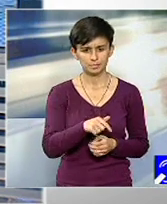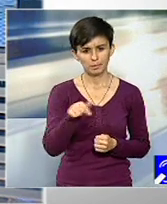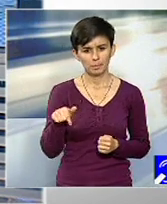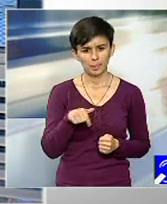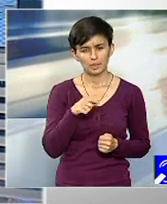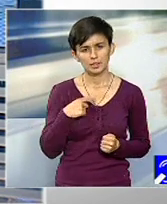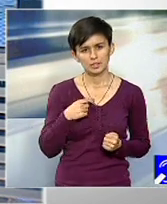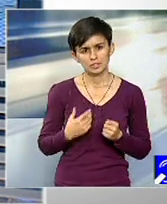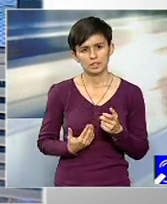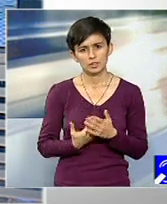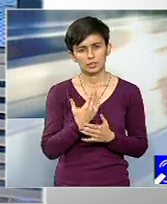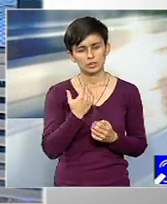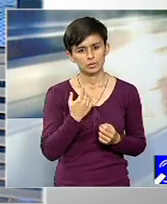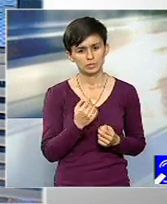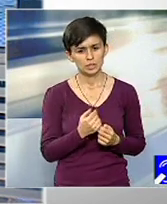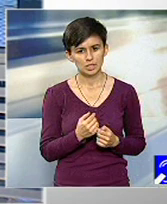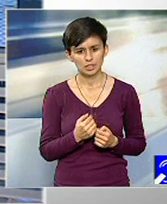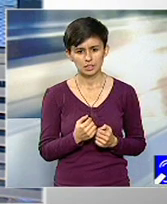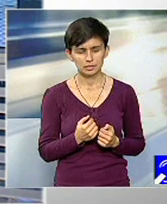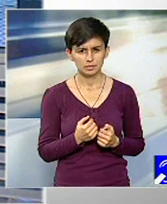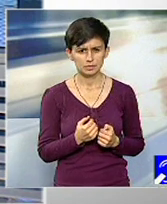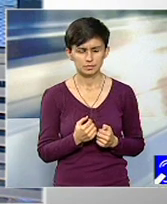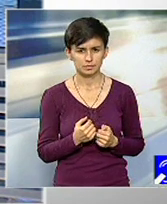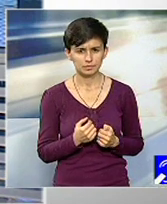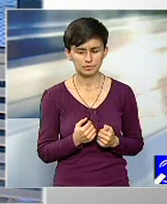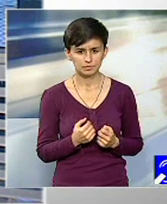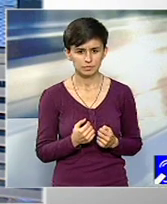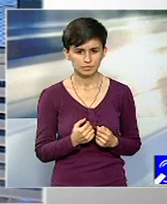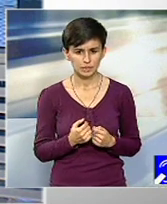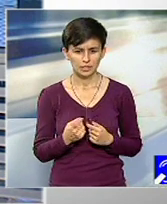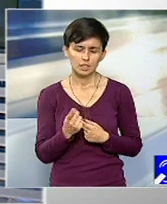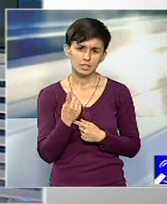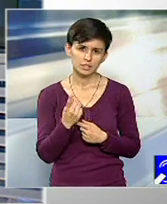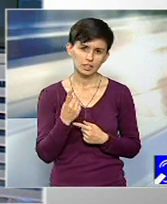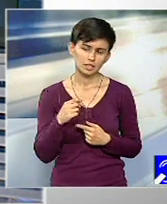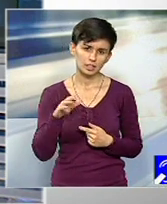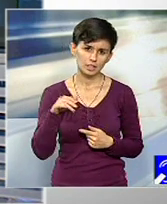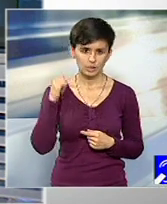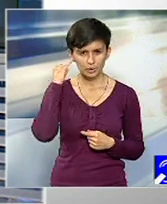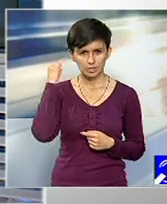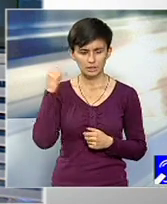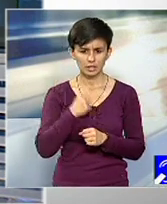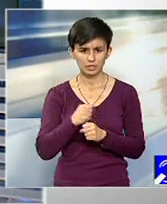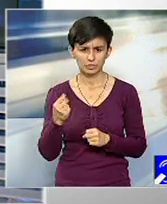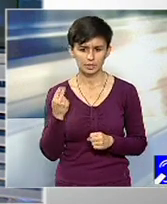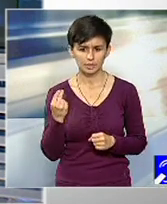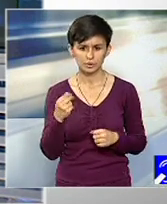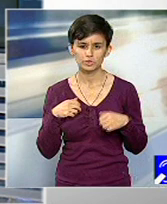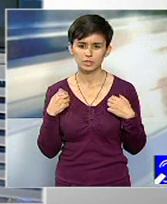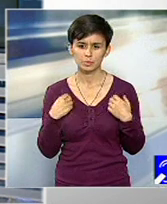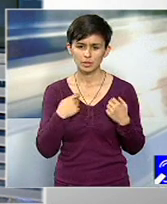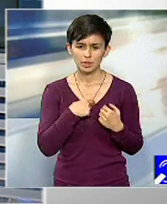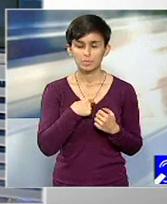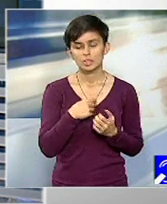În Occident și nu-mi place să dau tot timpul ideea Occidentului, dar au idei foarte bune și noi ne bucurăm că putem să le importăm foarte